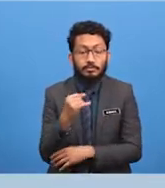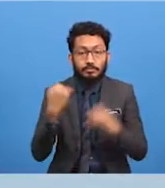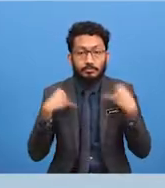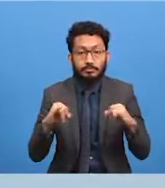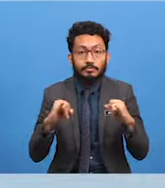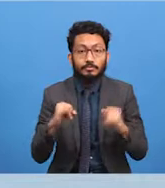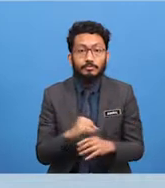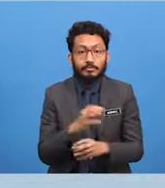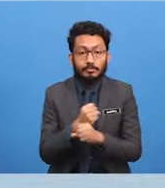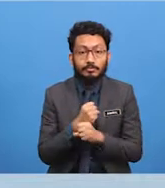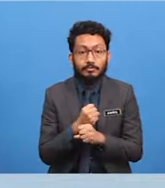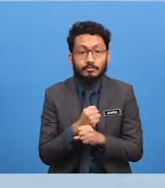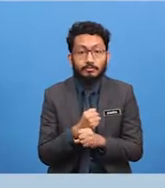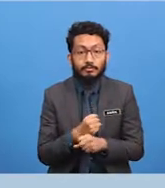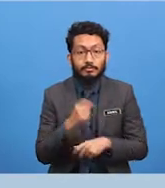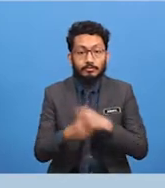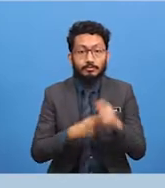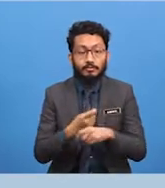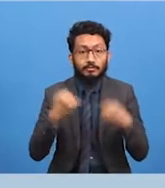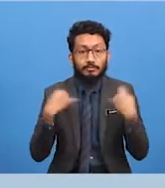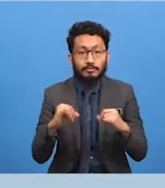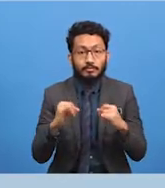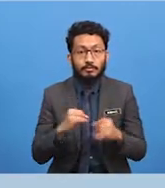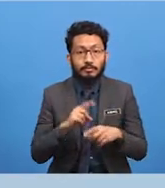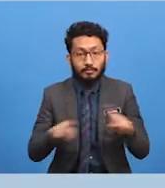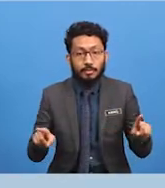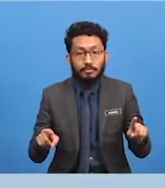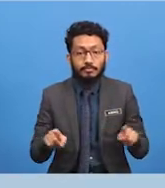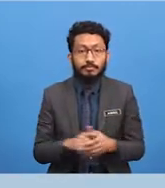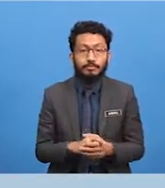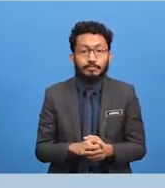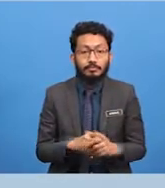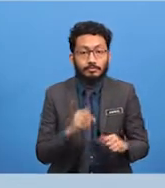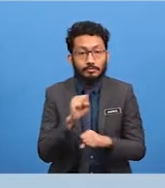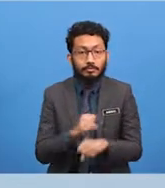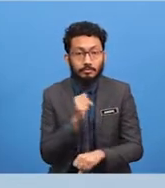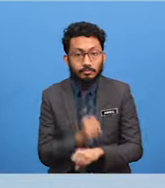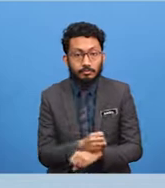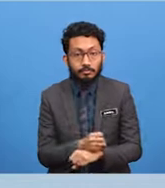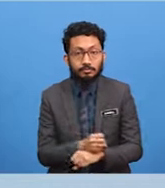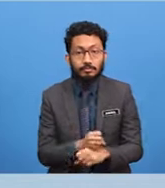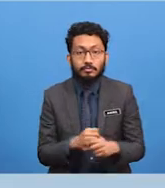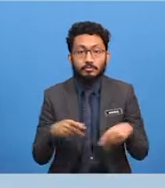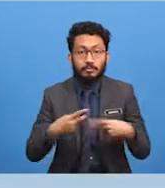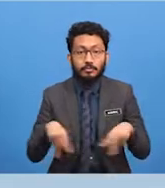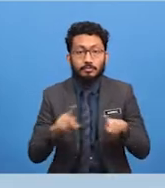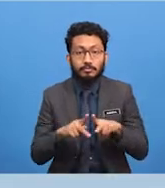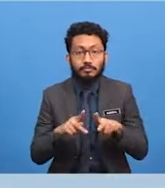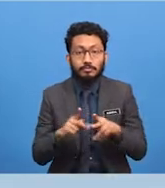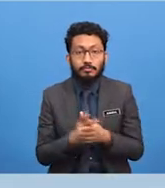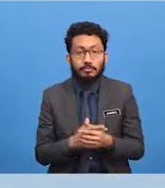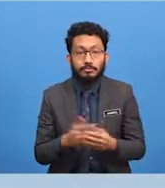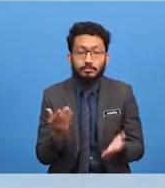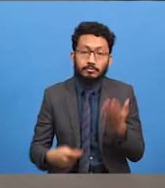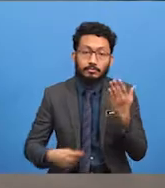meningkatkan jualan. Tetapi pada masa yang sama, syarikat terpaksa menanggung peningkatan kepada